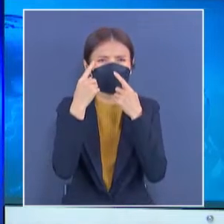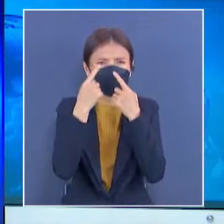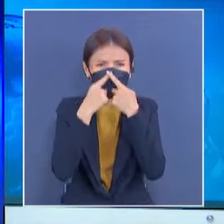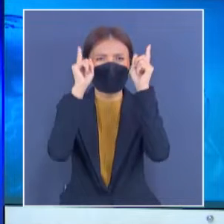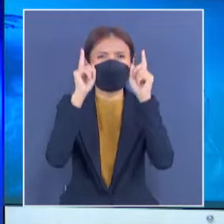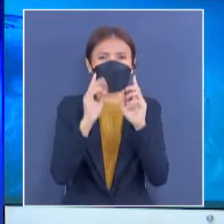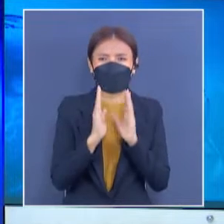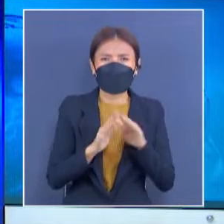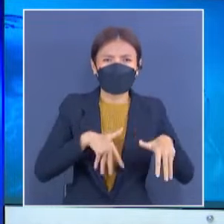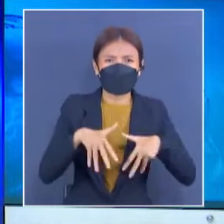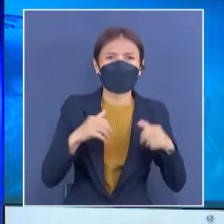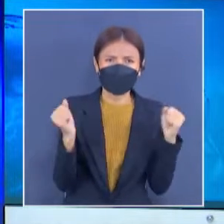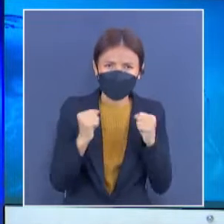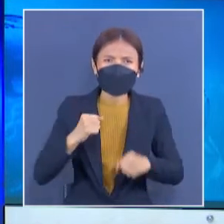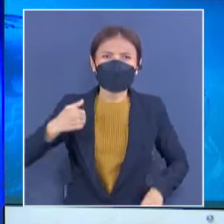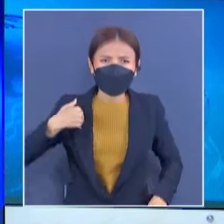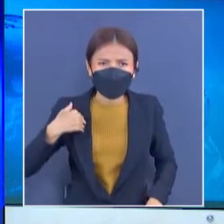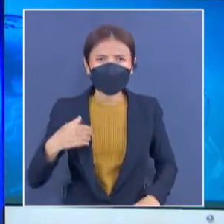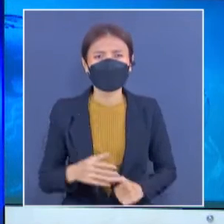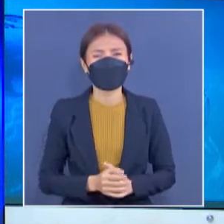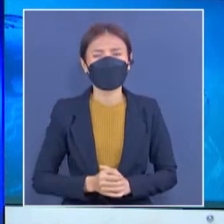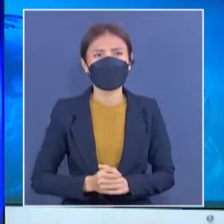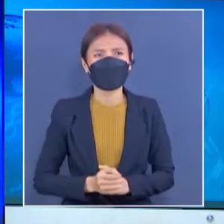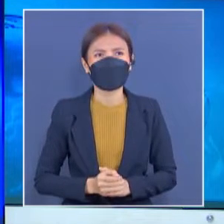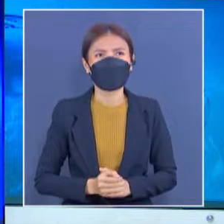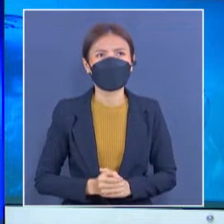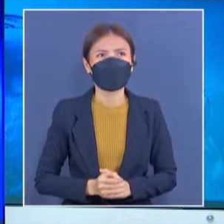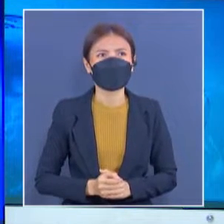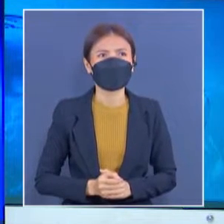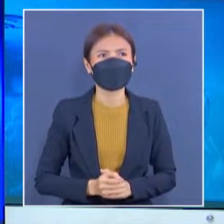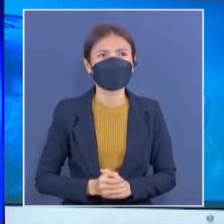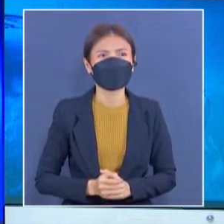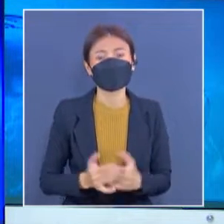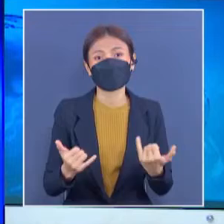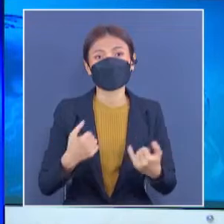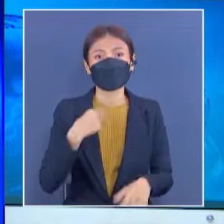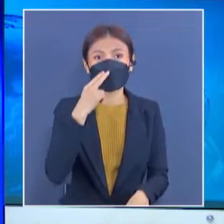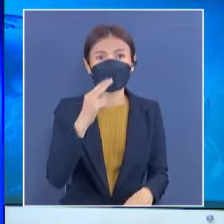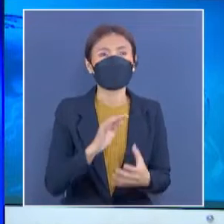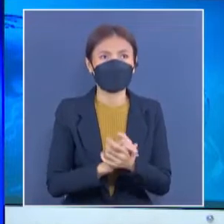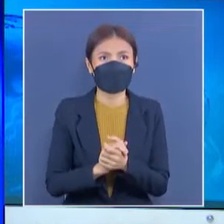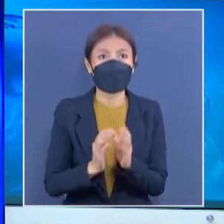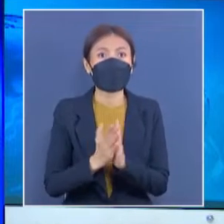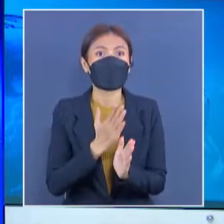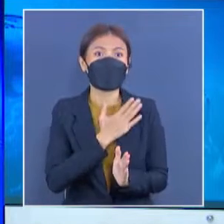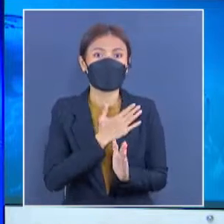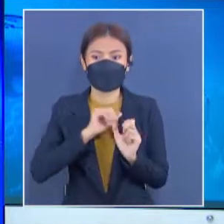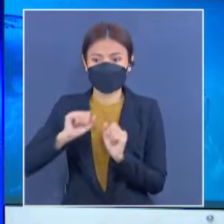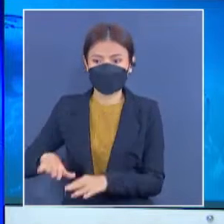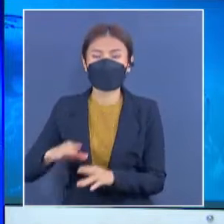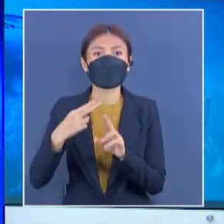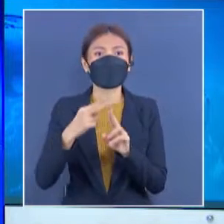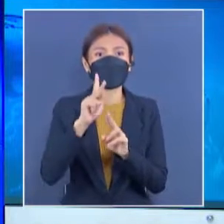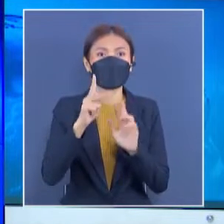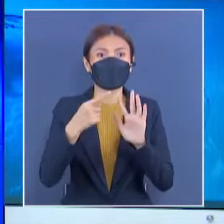คุณผู้ชมครับขยับมาไล่เลียงดูความเคลื่อนไหวที่เกิดขึ้นทั้งหมดของกรณีอดีตพระกาโตะเมื่อวานนี้ก็เป็นที่